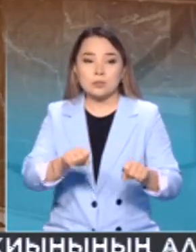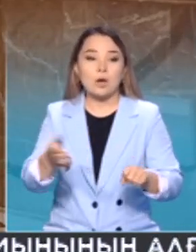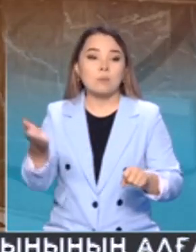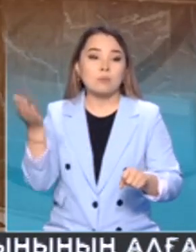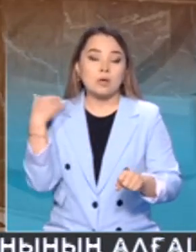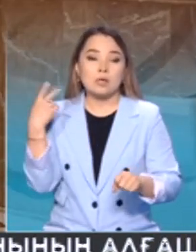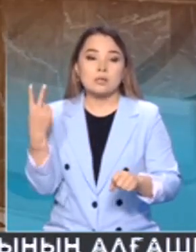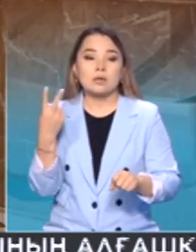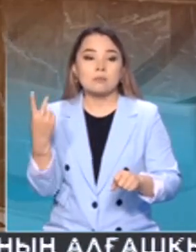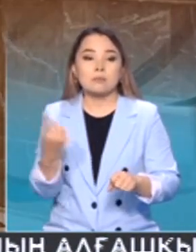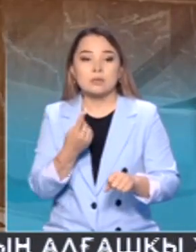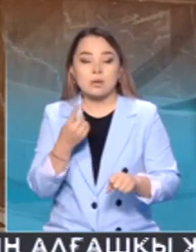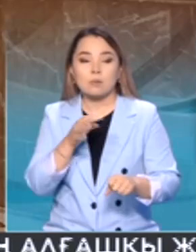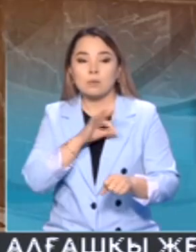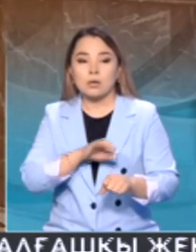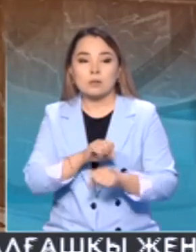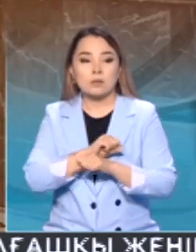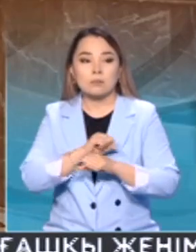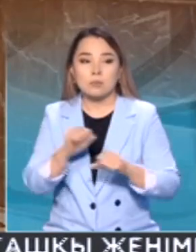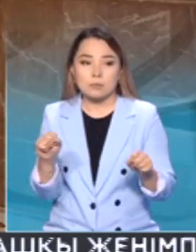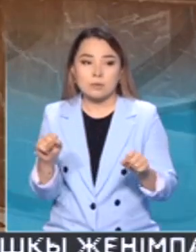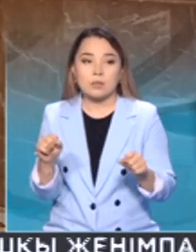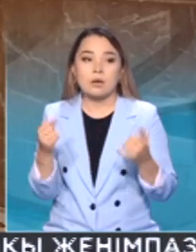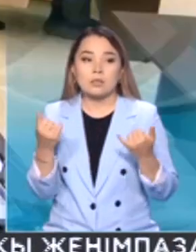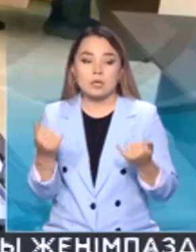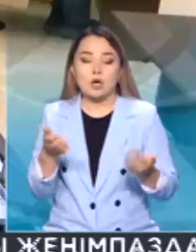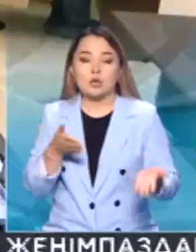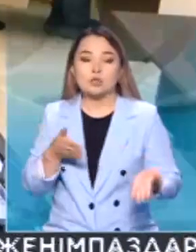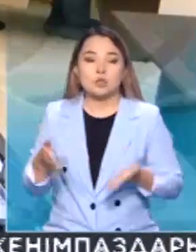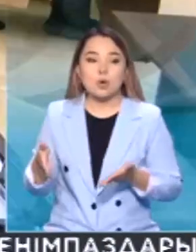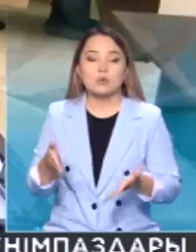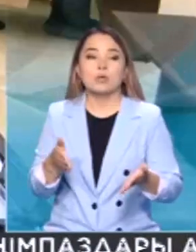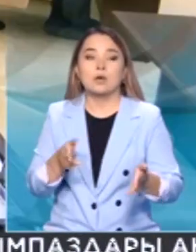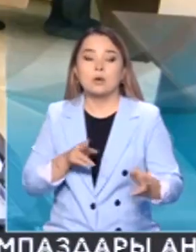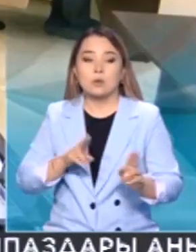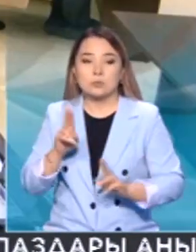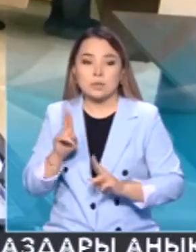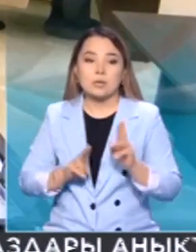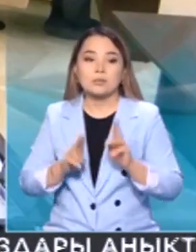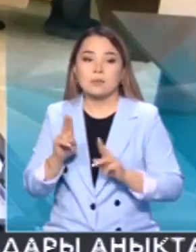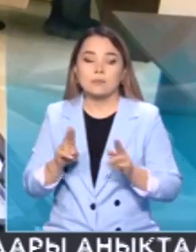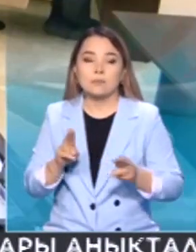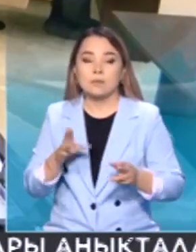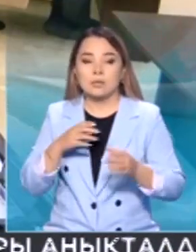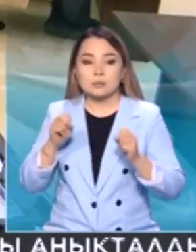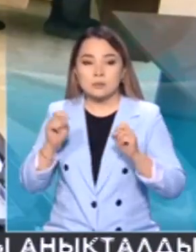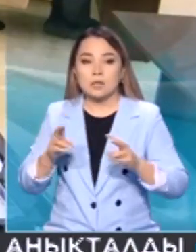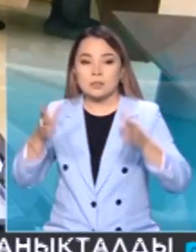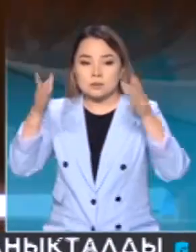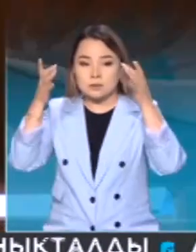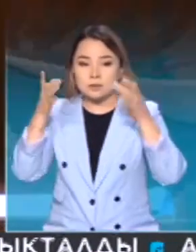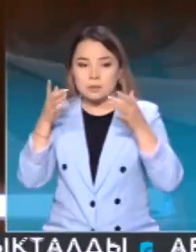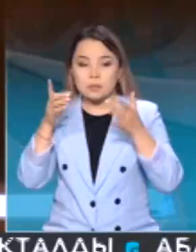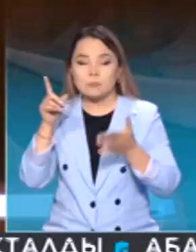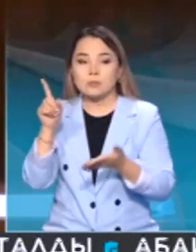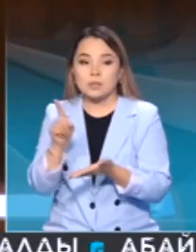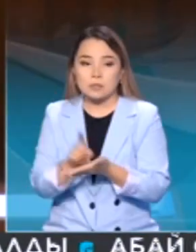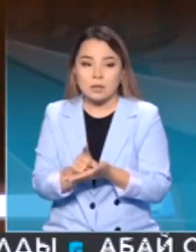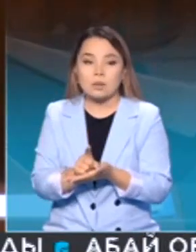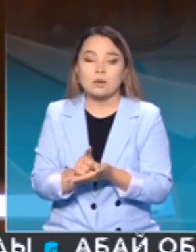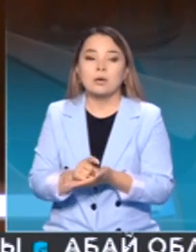бұрынғыда екінің бірі пайдалана алмайды деген сөз. Ал жол қозғалысына ілесу үшін арнайы шлем мен киім кию міндеттелмек,